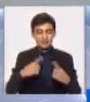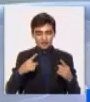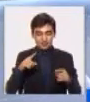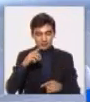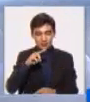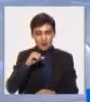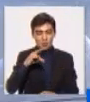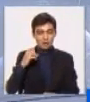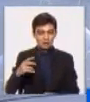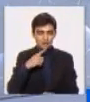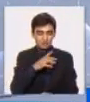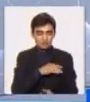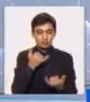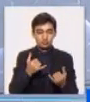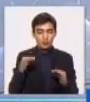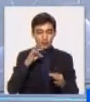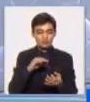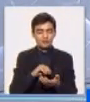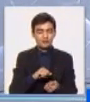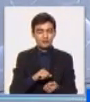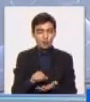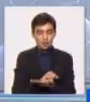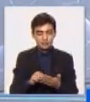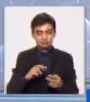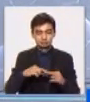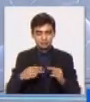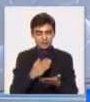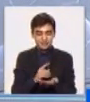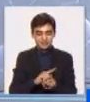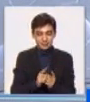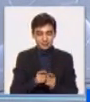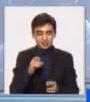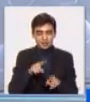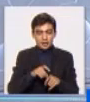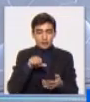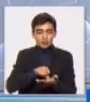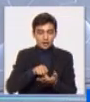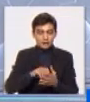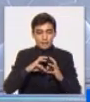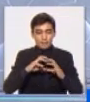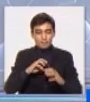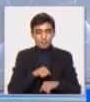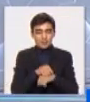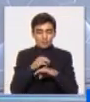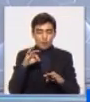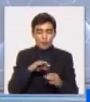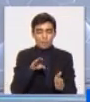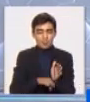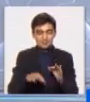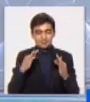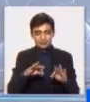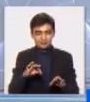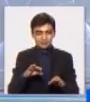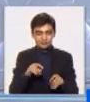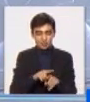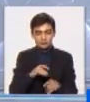Уже сейчас на стадии обсуждения в документ внесли поправки. Участвовать в митингах без специального разрешения смогут теперь и дети в возрасте